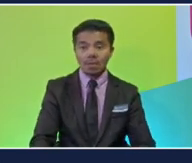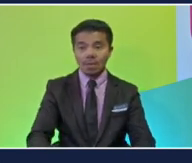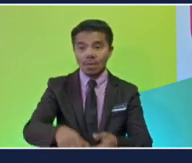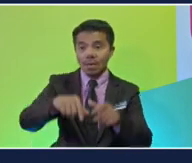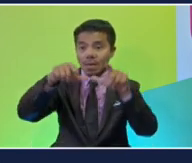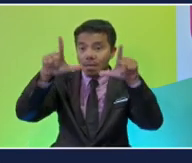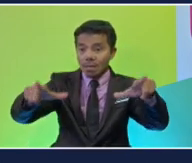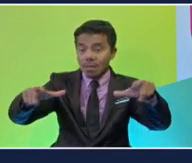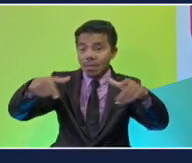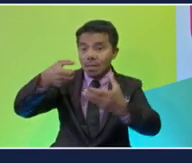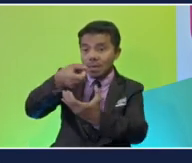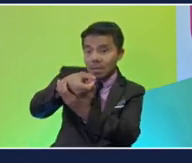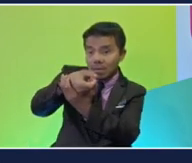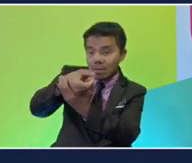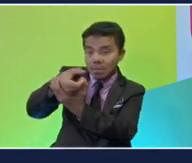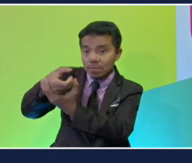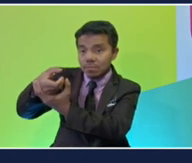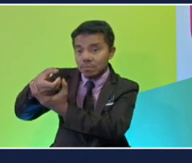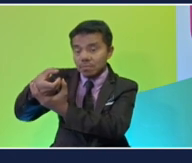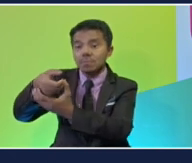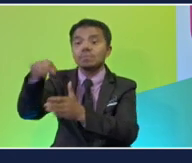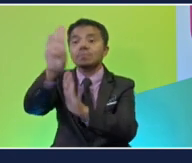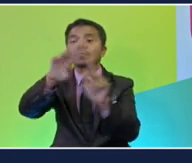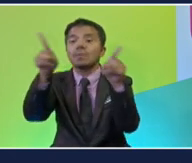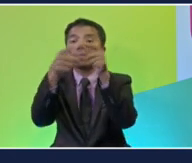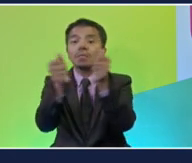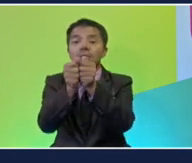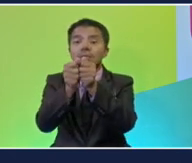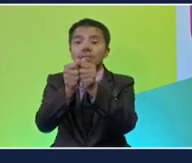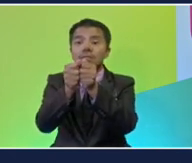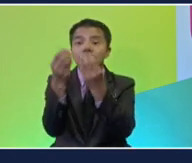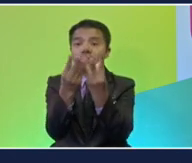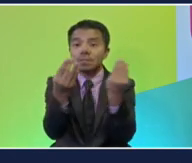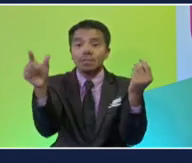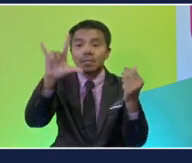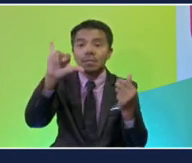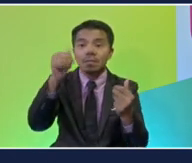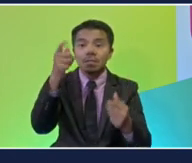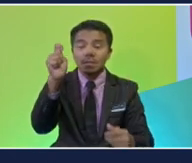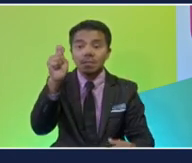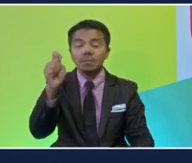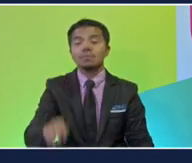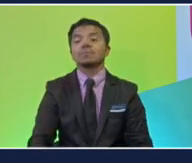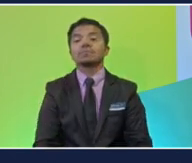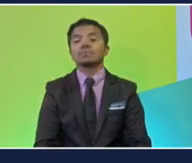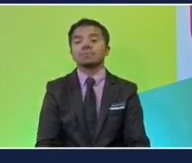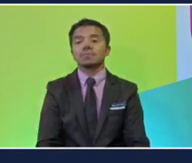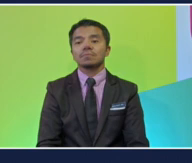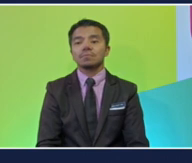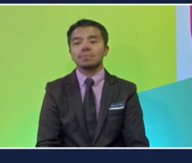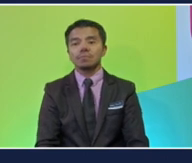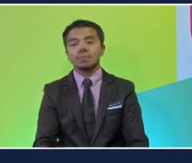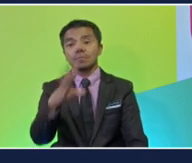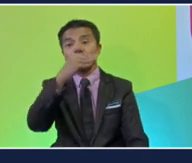di atas di tengah-tengah menggunakan tanah liat Selepas itu kita akan pasang lampu Solo dan perhatikan pada